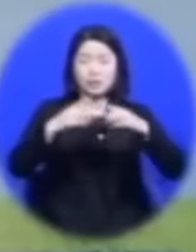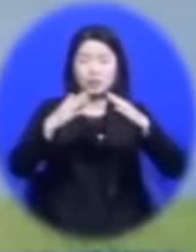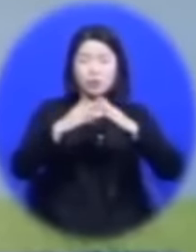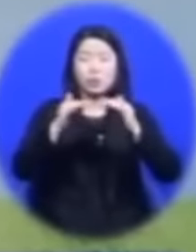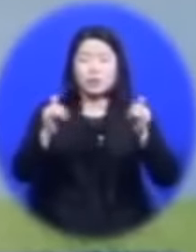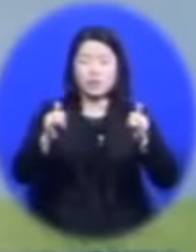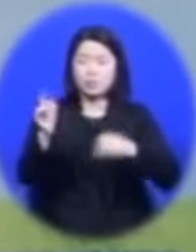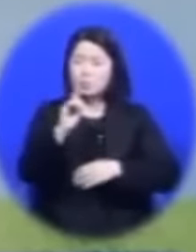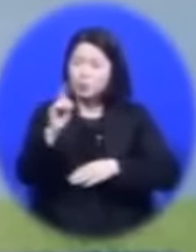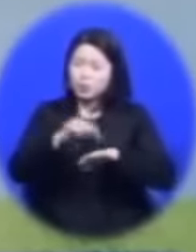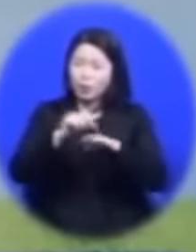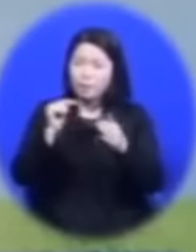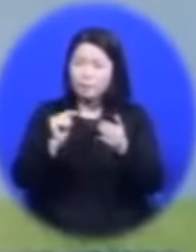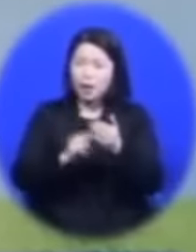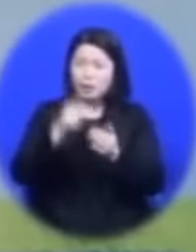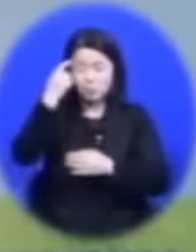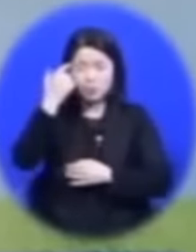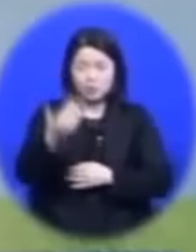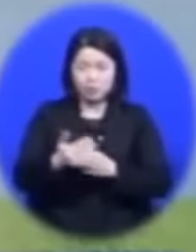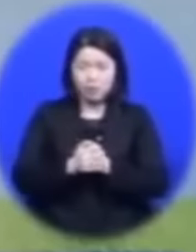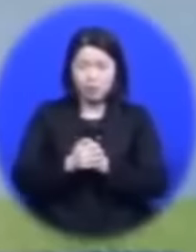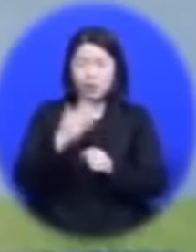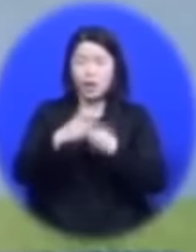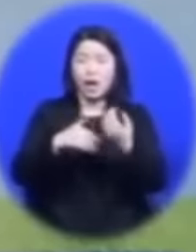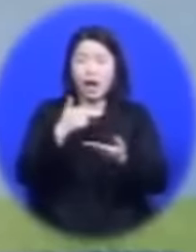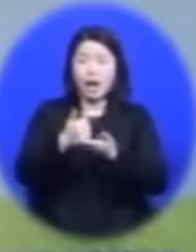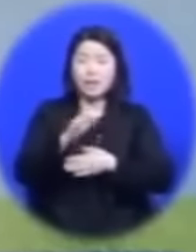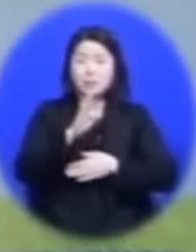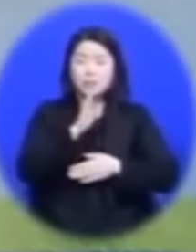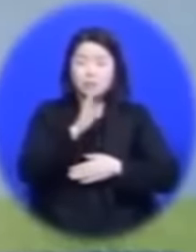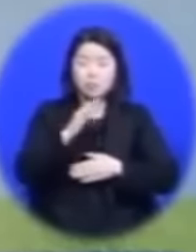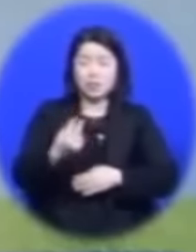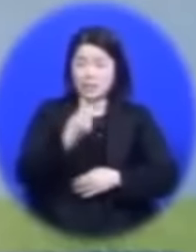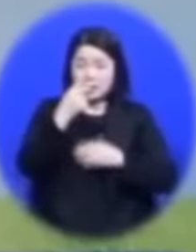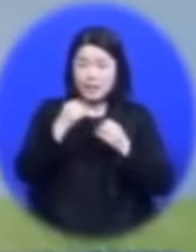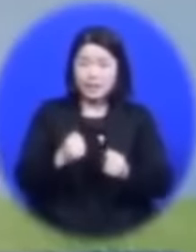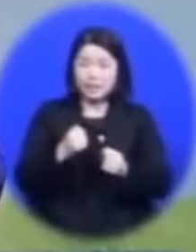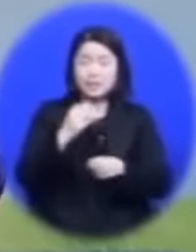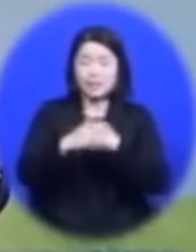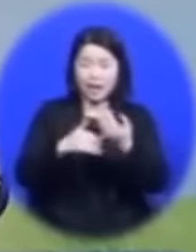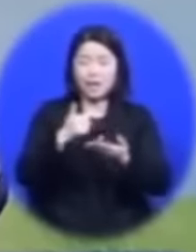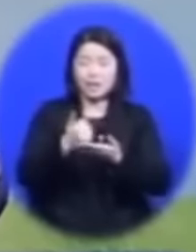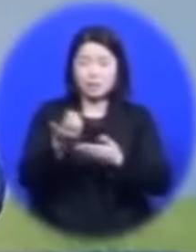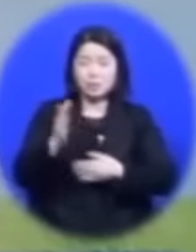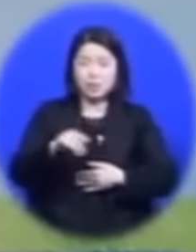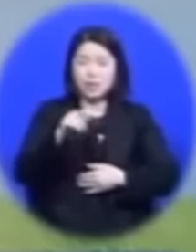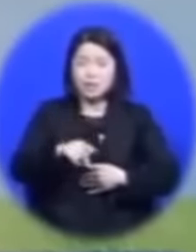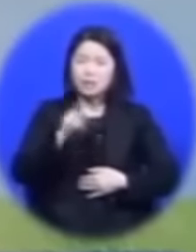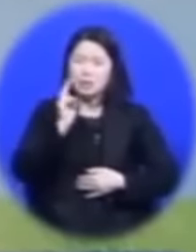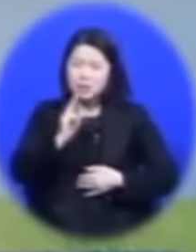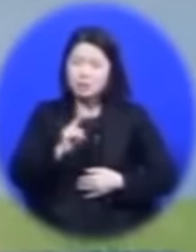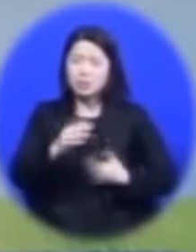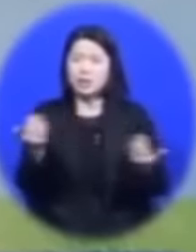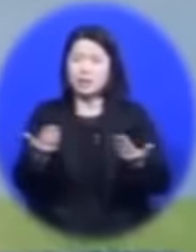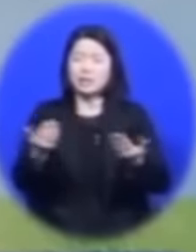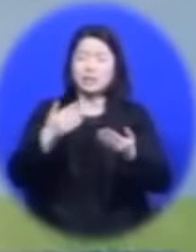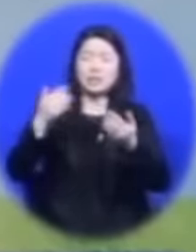어떤 심정이었을까요? 하나님은 정말 살아계신 하나님이신데 왜 이런 끔찍한 일을 당하게